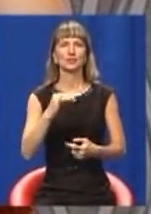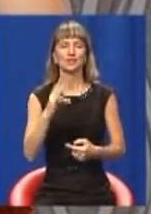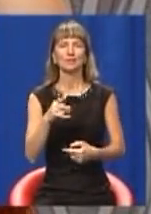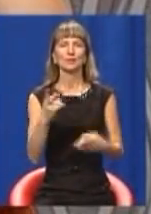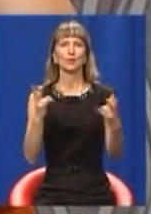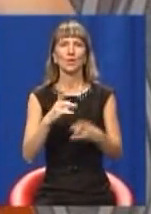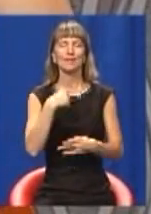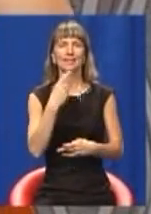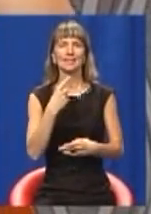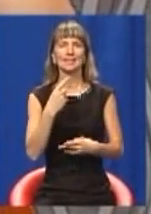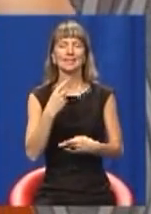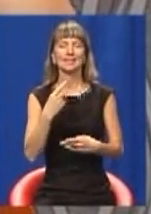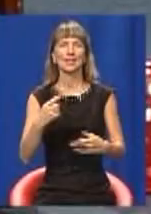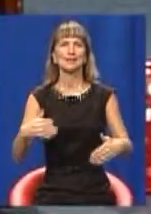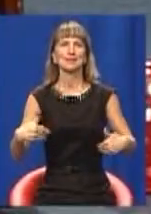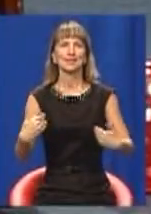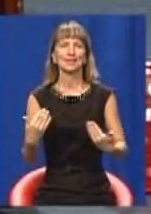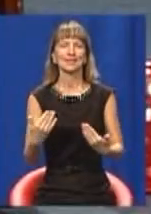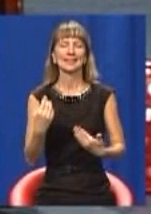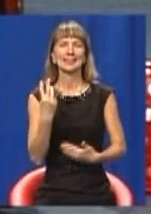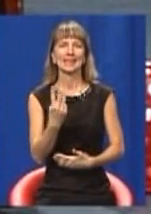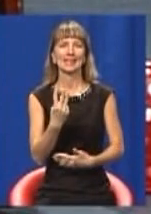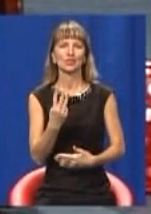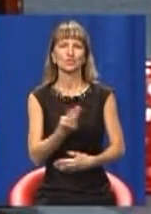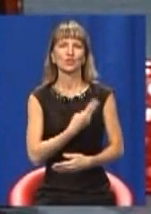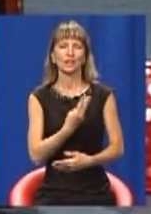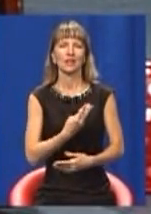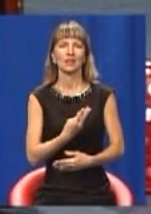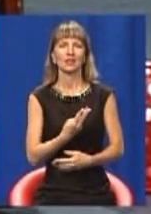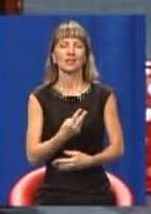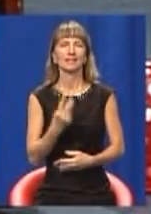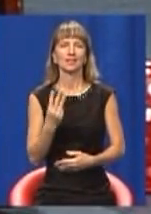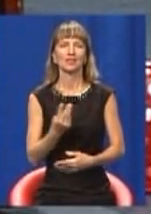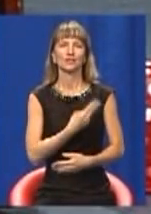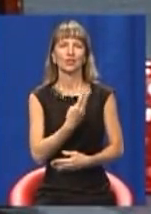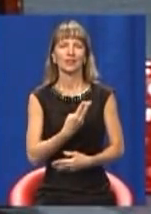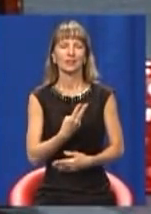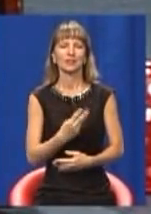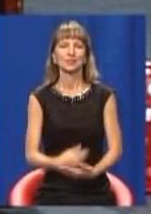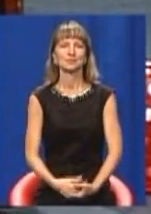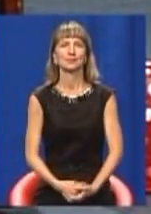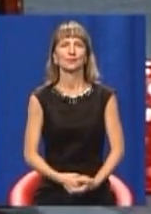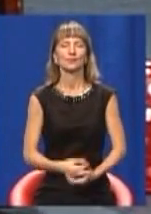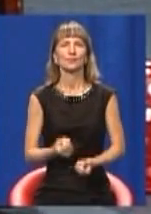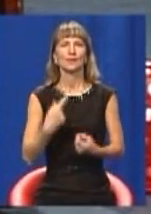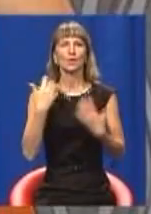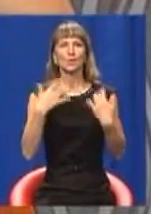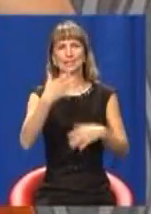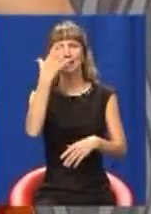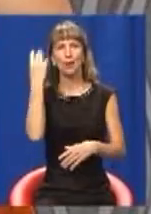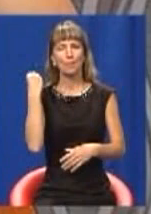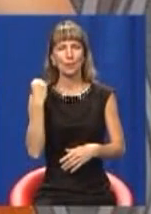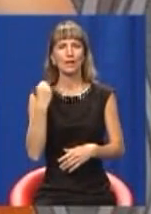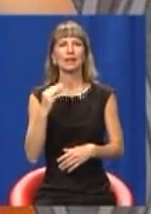потрібно казати 3-5. Три бажання, чи п'ять, чи одне? Три. Три бажання, навіть отак от виявляється. Я вже не пам'ятаю